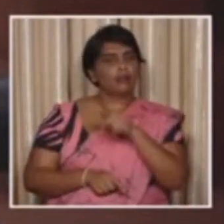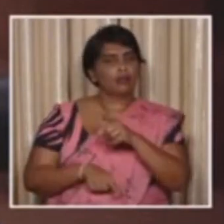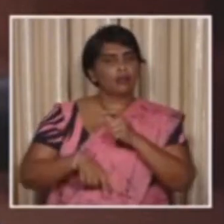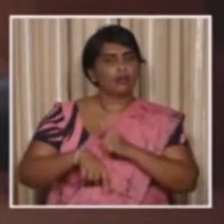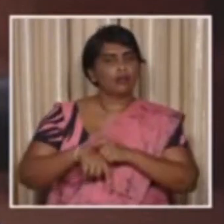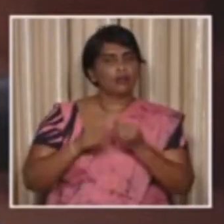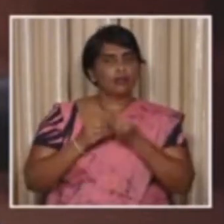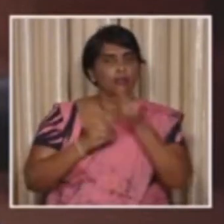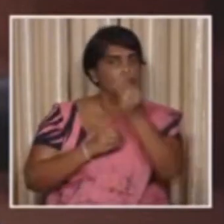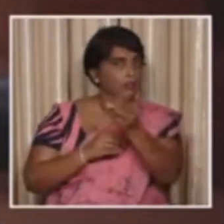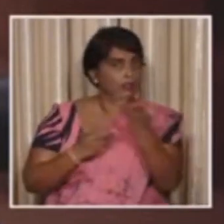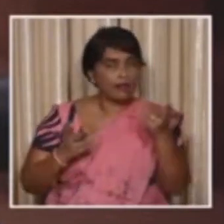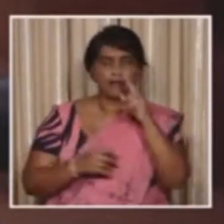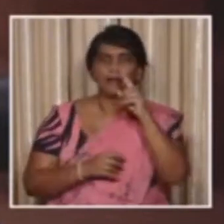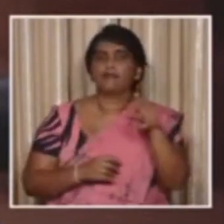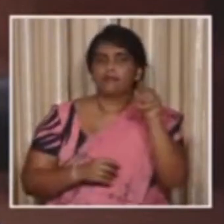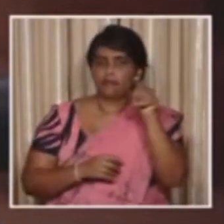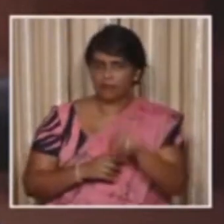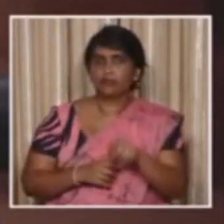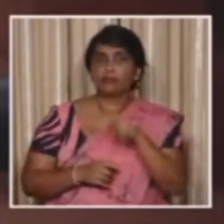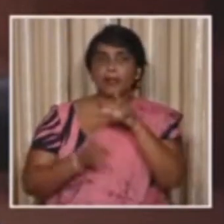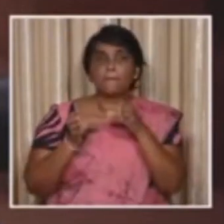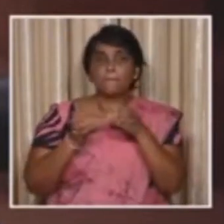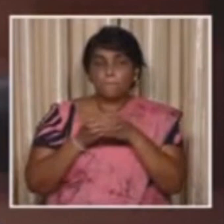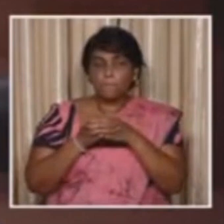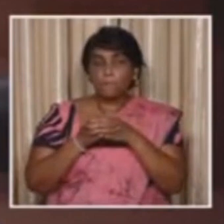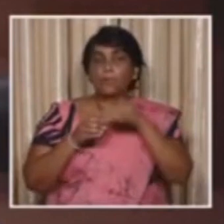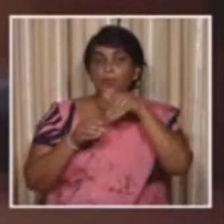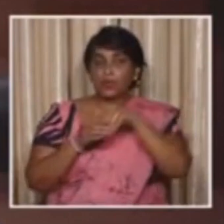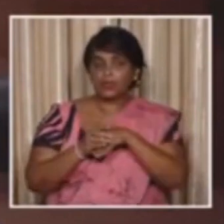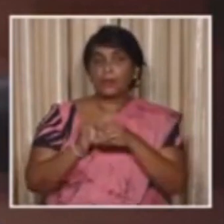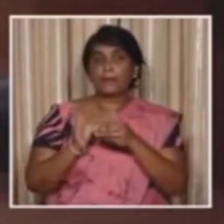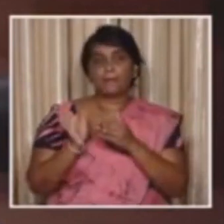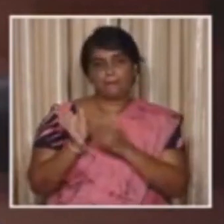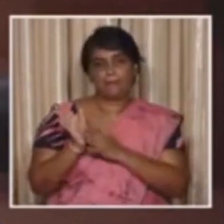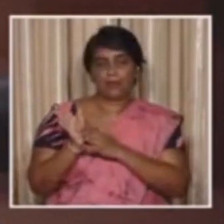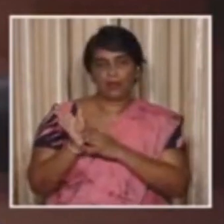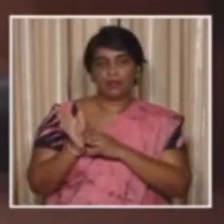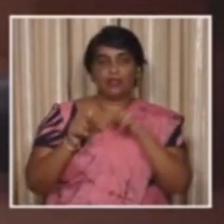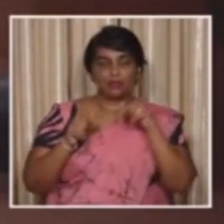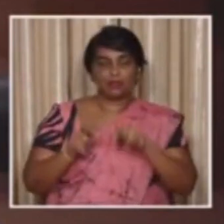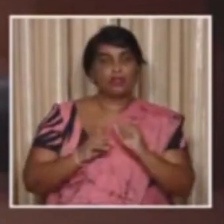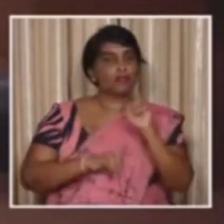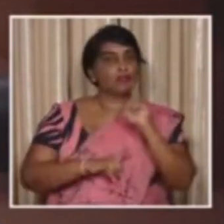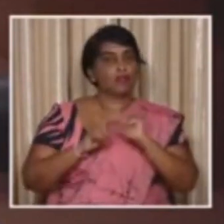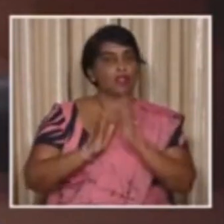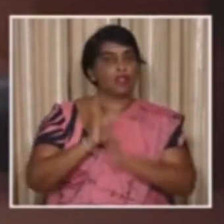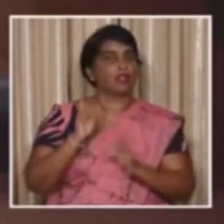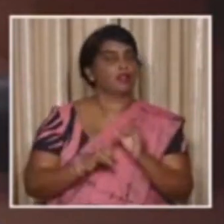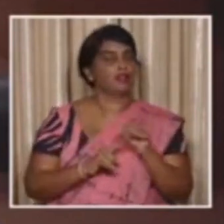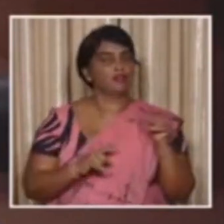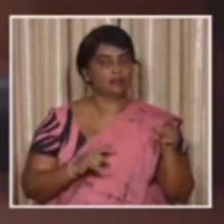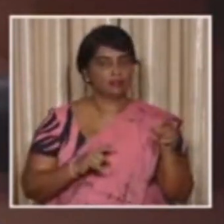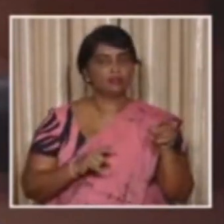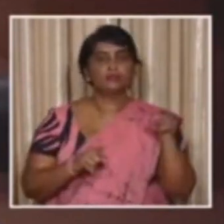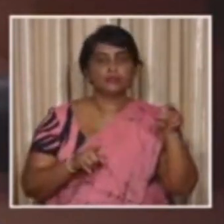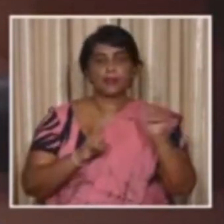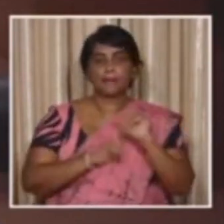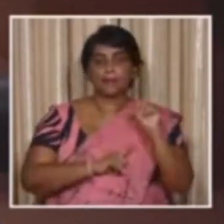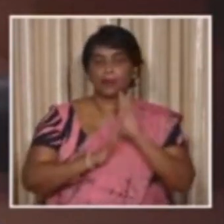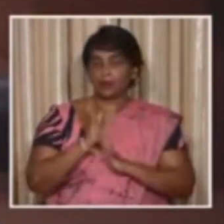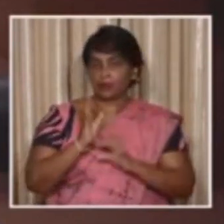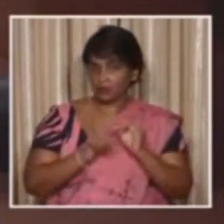ලබා දෙන්නේ නැත්නම් ඒක වැරදි මොකද ඔහු පක්ෂක සමාජිකෙක් වෙන්නේ පක්ෂේ දැන් ඔහු පාර්ලිමේන්තු මන්ත්‍රීවරයෙක් එනිසේ